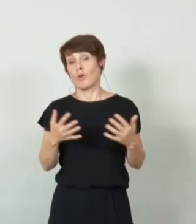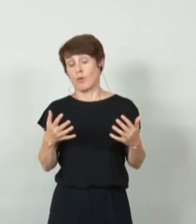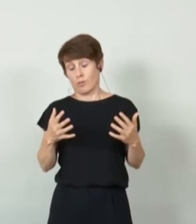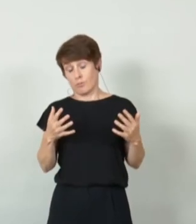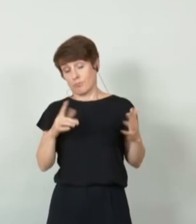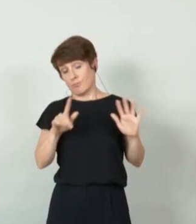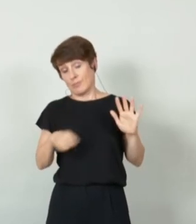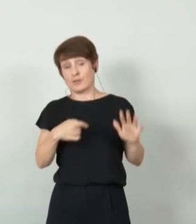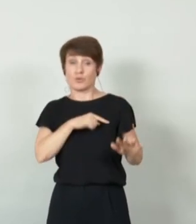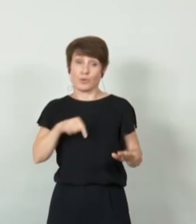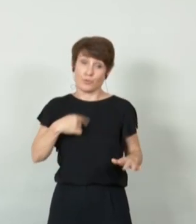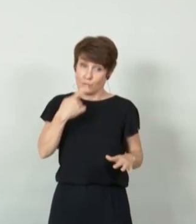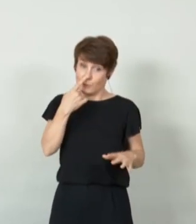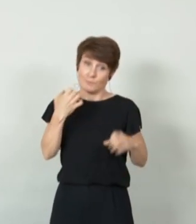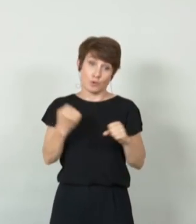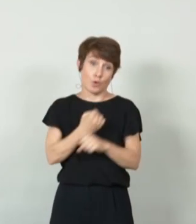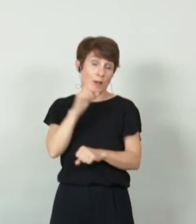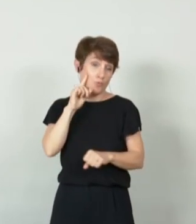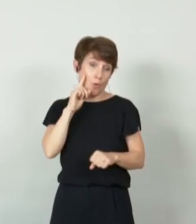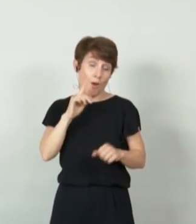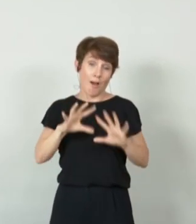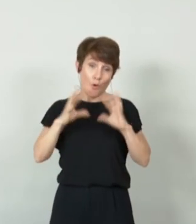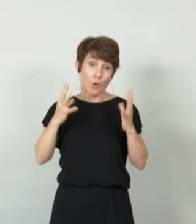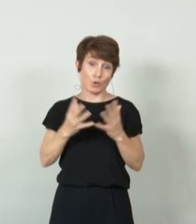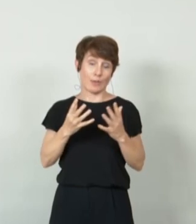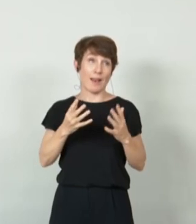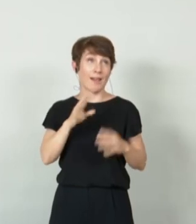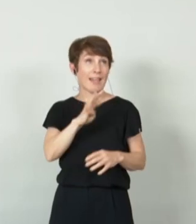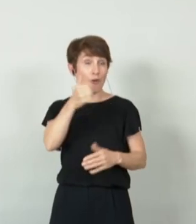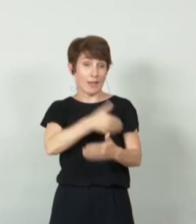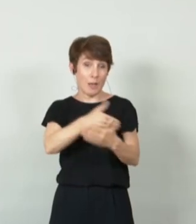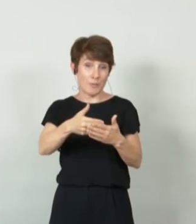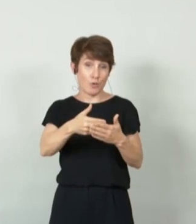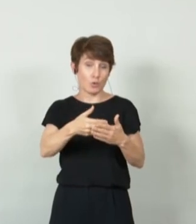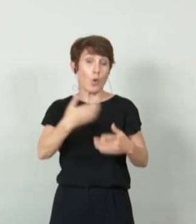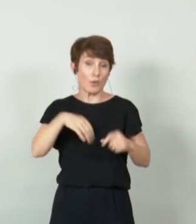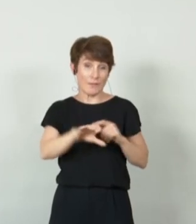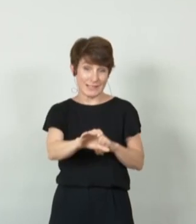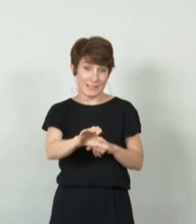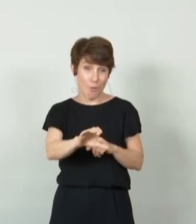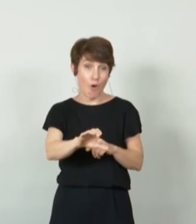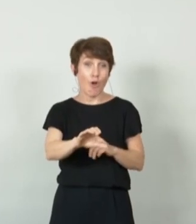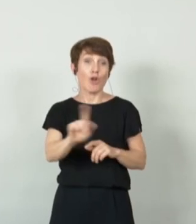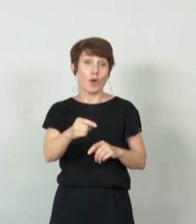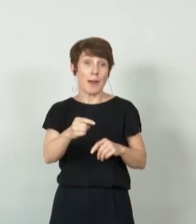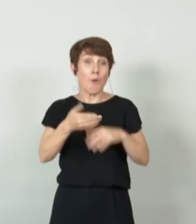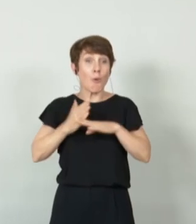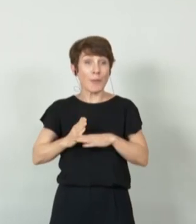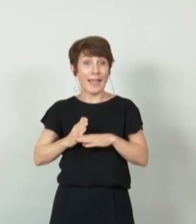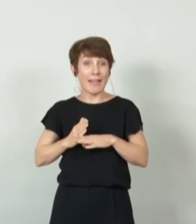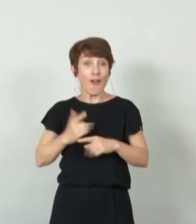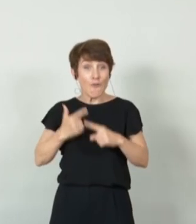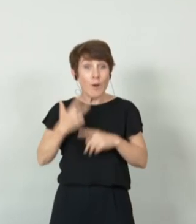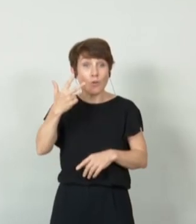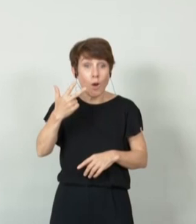à regret à nouveau que le total des dépenses d'investissement s'établit à 41 millions d'euros à peine les deux tiers de ce qui était prévu en repli par rapport aux